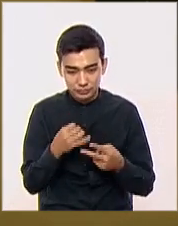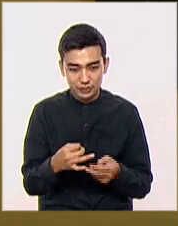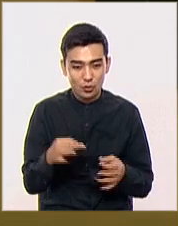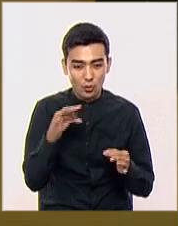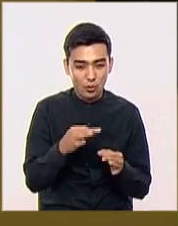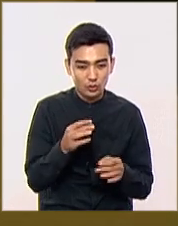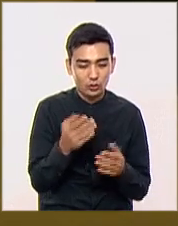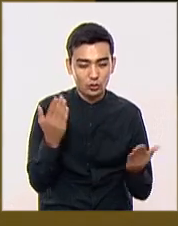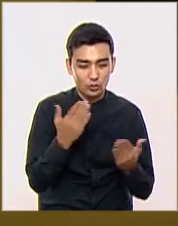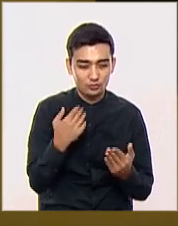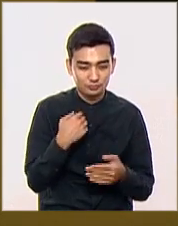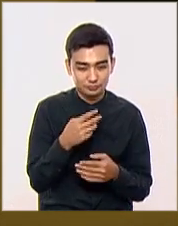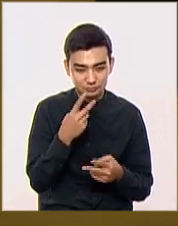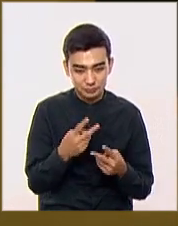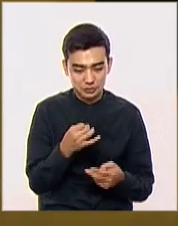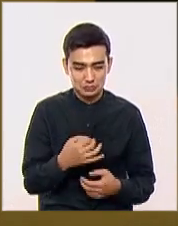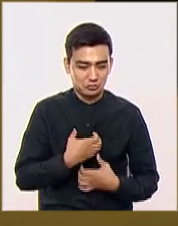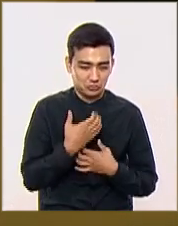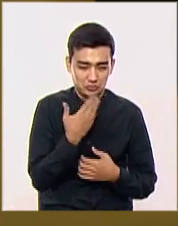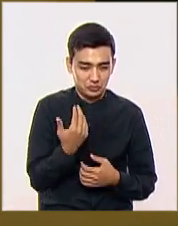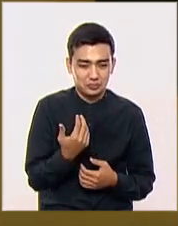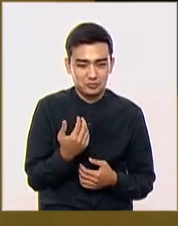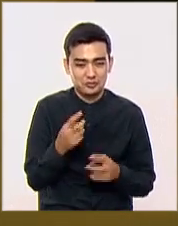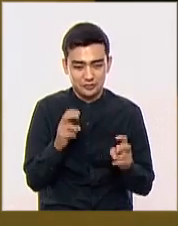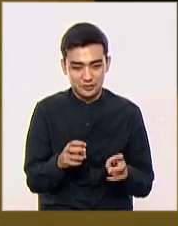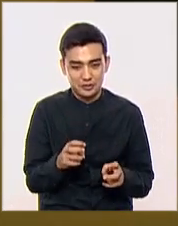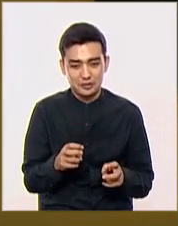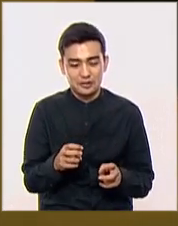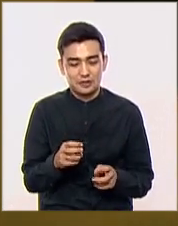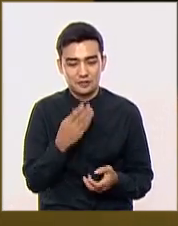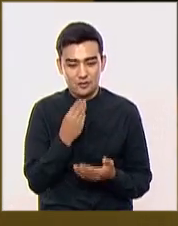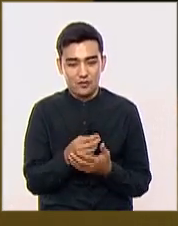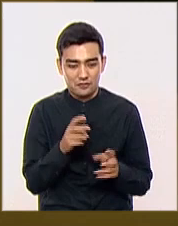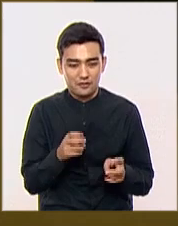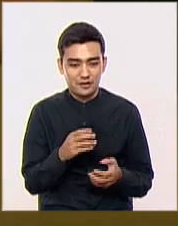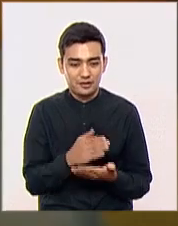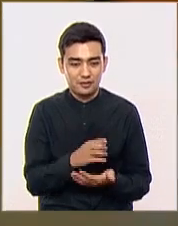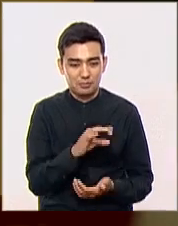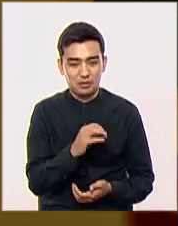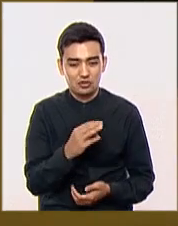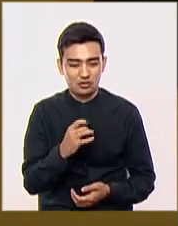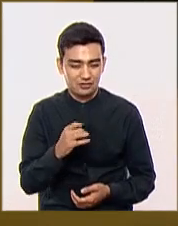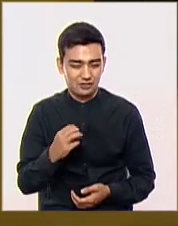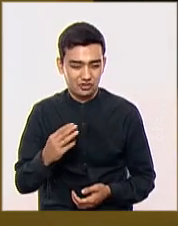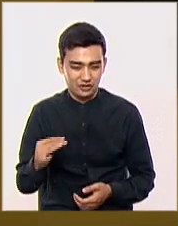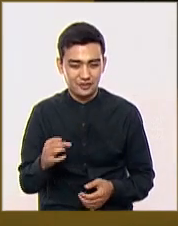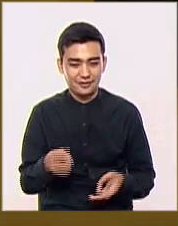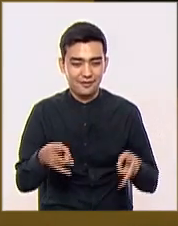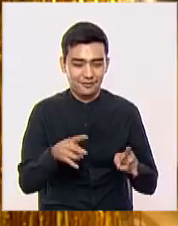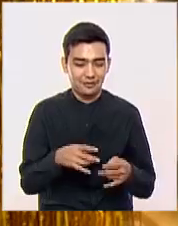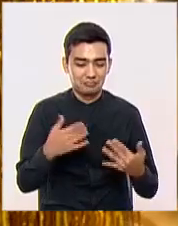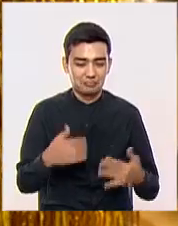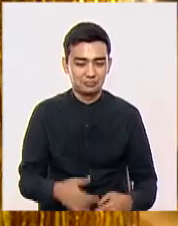съемки, ничего страшного, она оправдывает свое название. И так и оставили